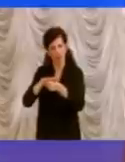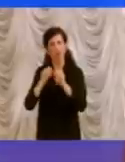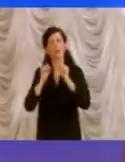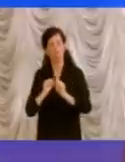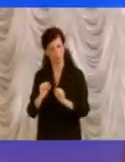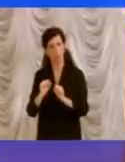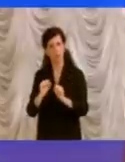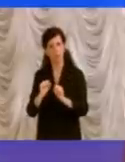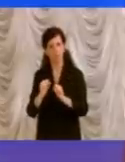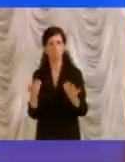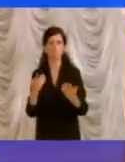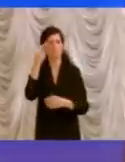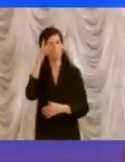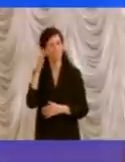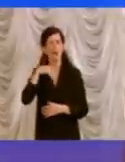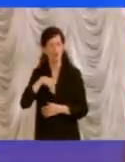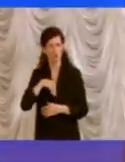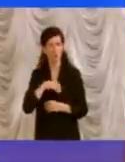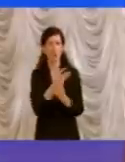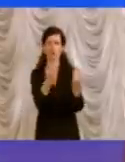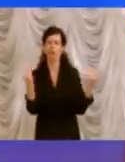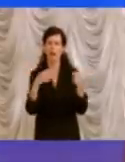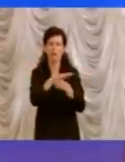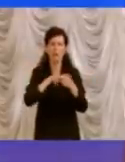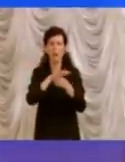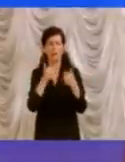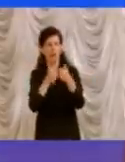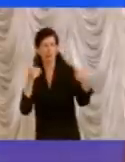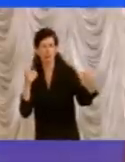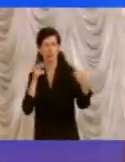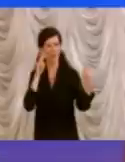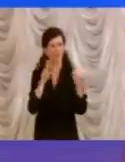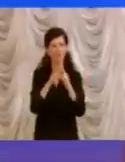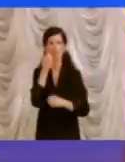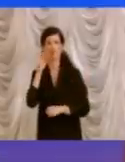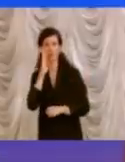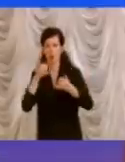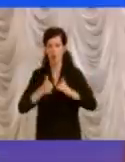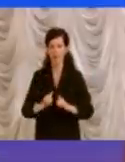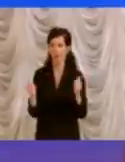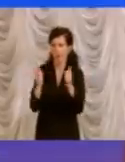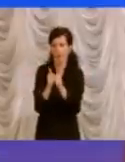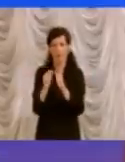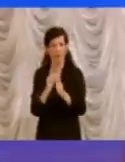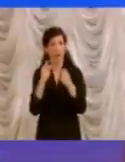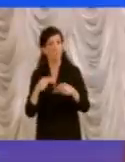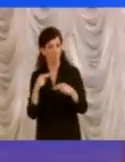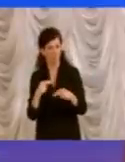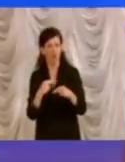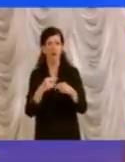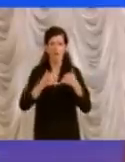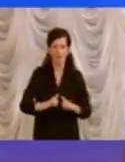che molte famiglie sono state separate molti nuclei familiari genitori con figli figli e